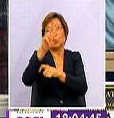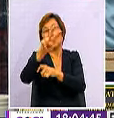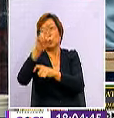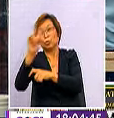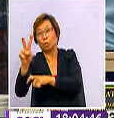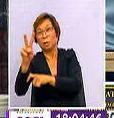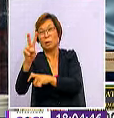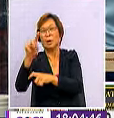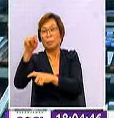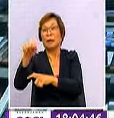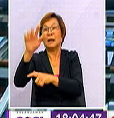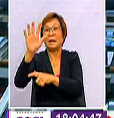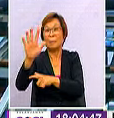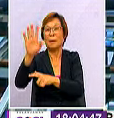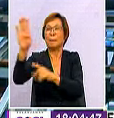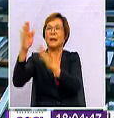RM322.5